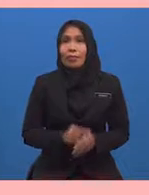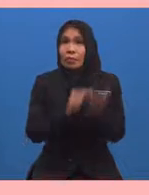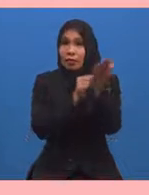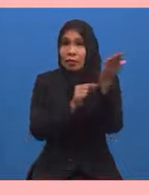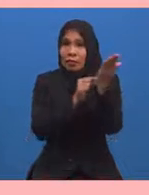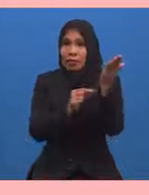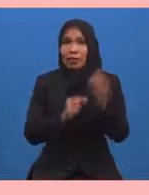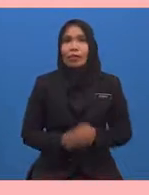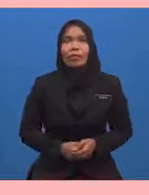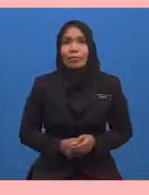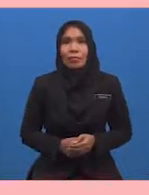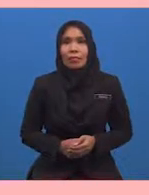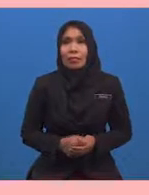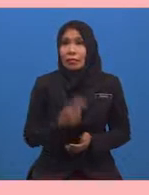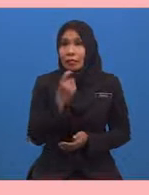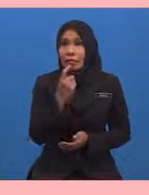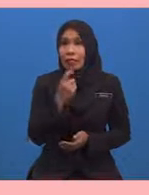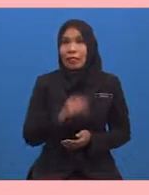di dataran Johor.